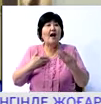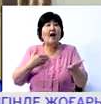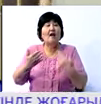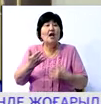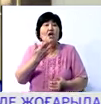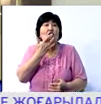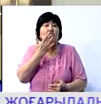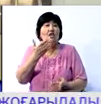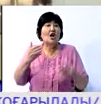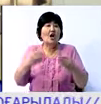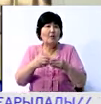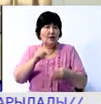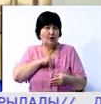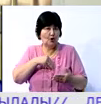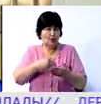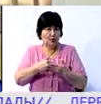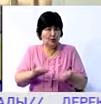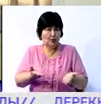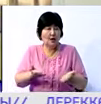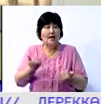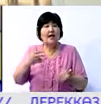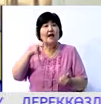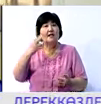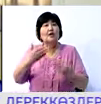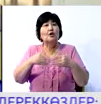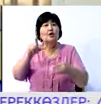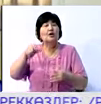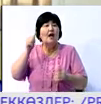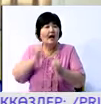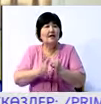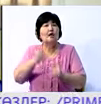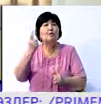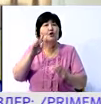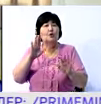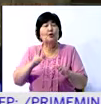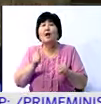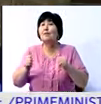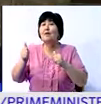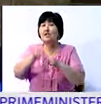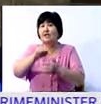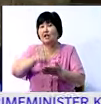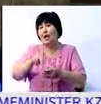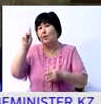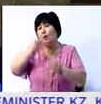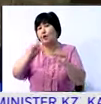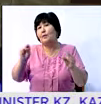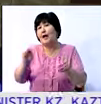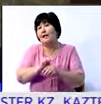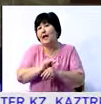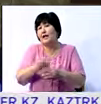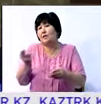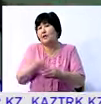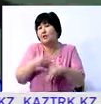шетелдік компаниялармен жұмыс жасауда болсын, осы лицей түлектері әрдайым бірінші орында, бірінші сатыда келеді. Білім ұясы тәрбиесі берілген